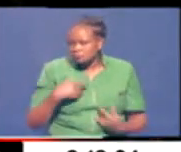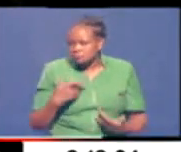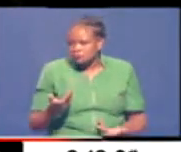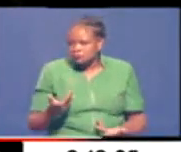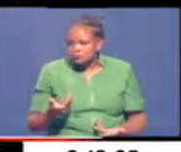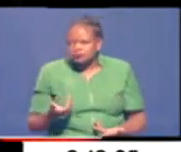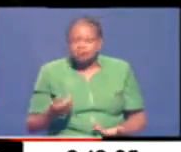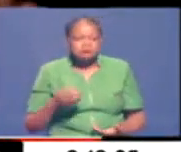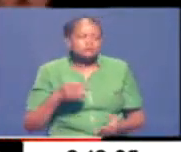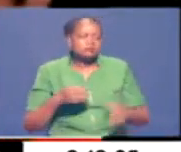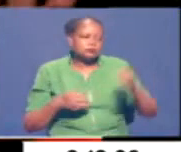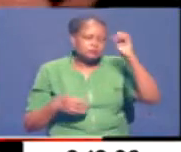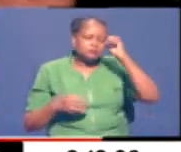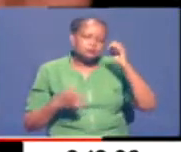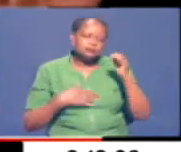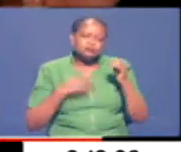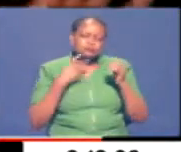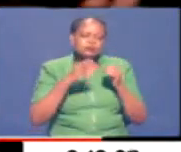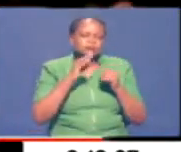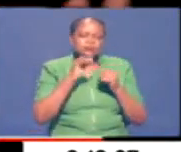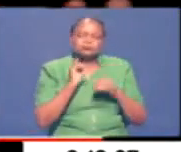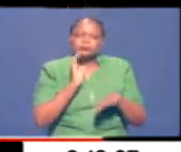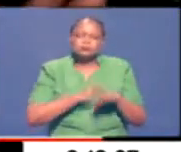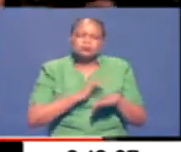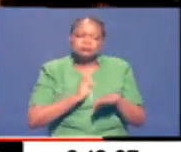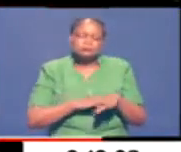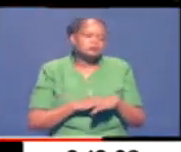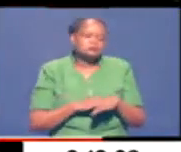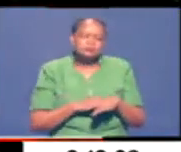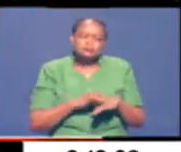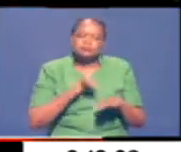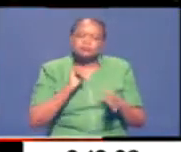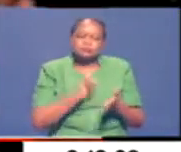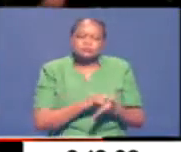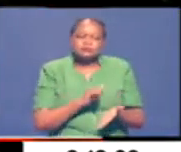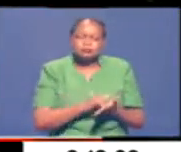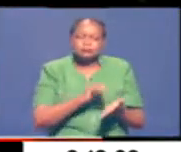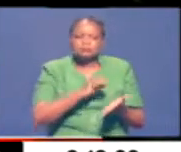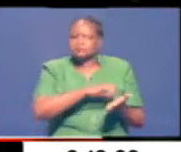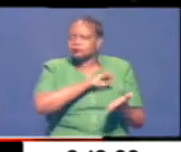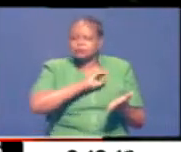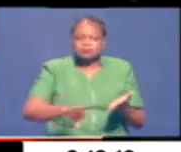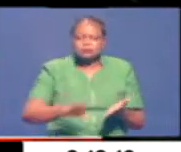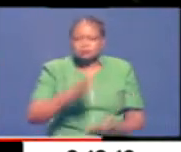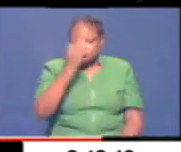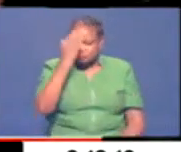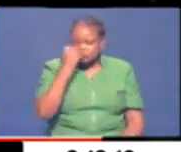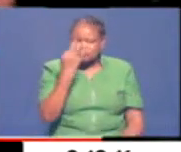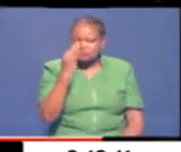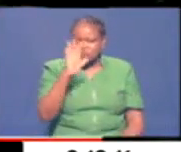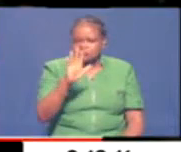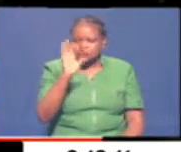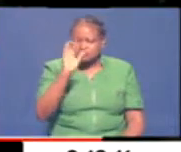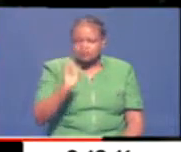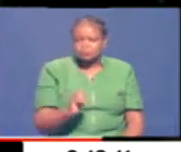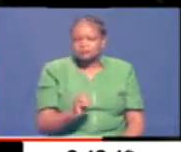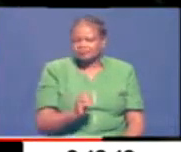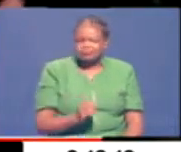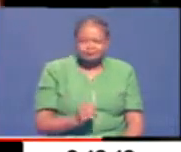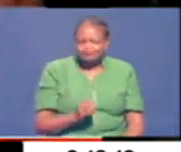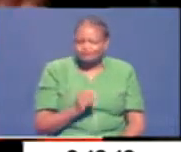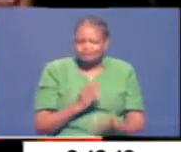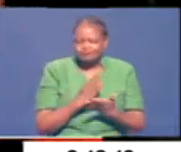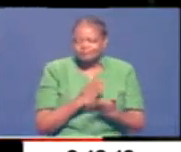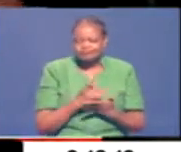yangu naona hiyo BBI ni mzuri hivyo imefanywa kulingana na hii pesa unasema 35%. Kusema ukweli